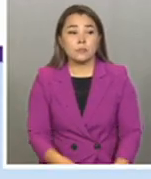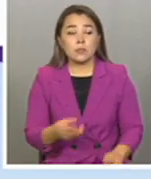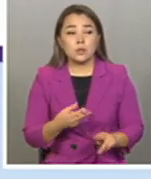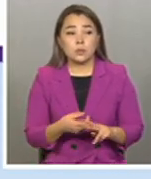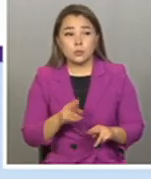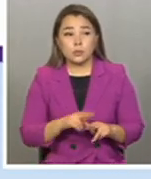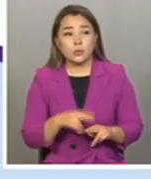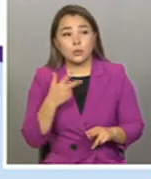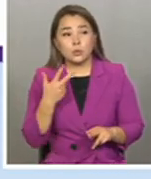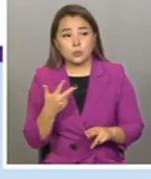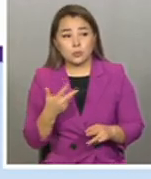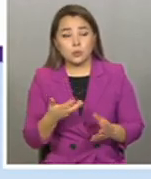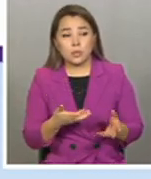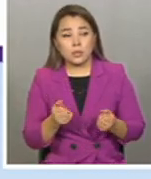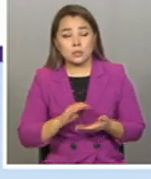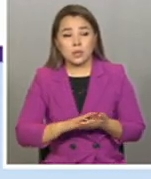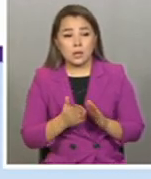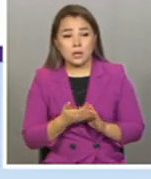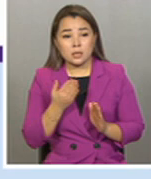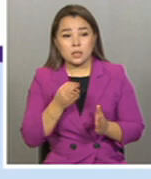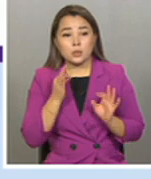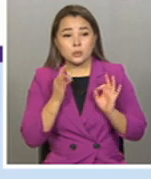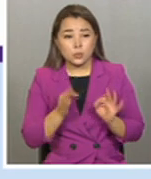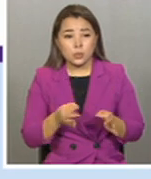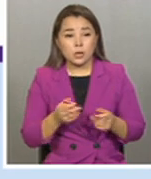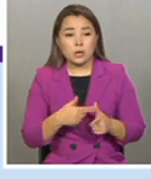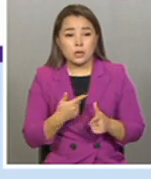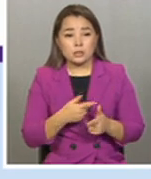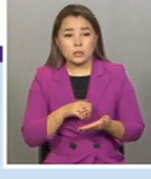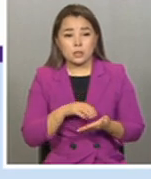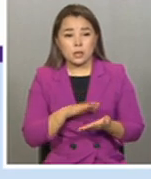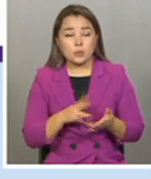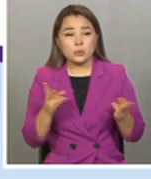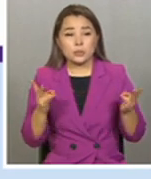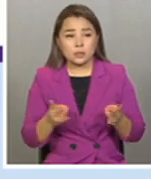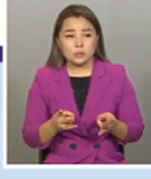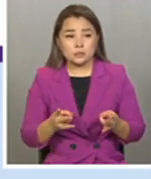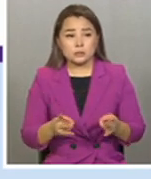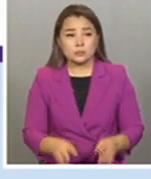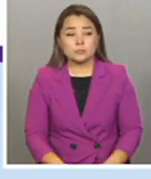үш қаулыны дұрыс атап өтуіміз керек балалар.